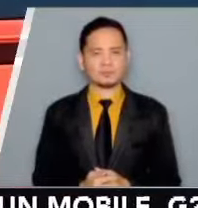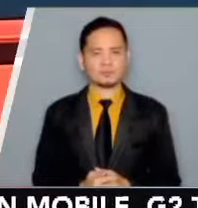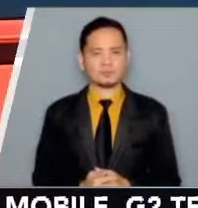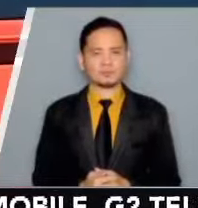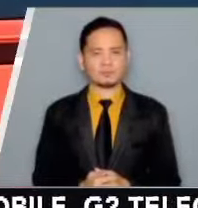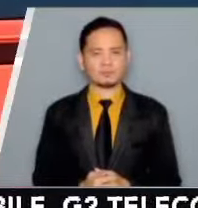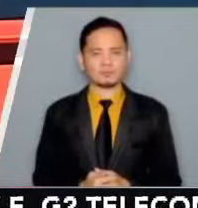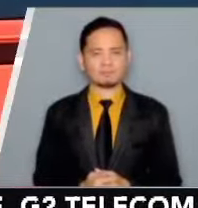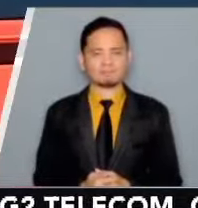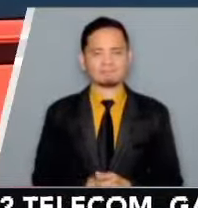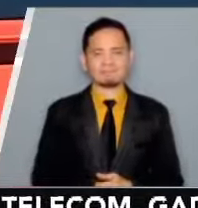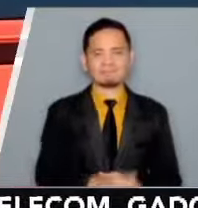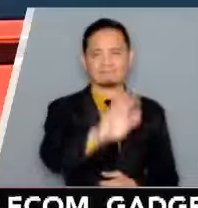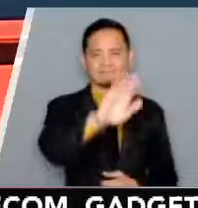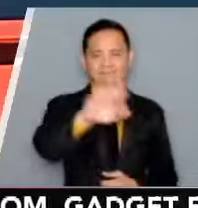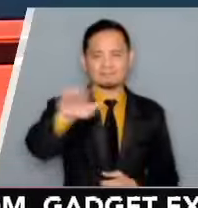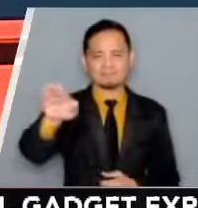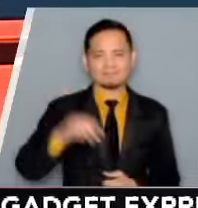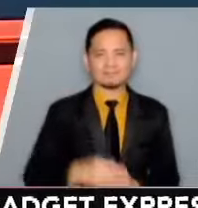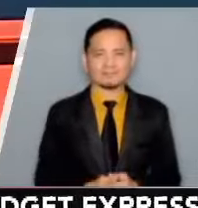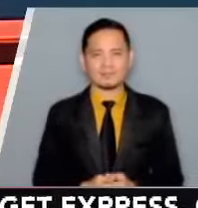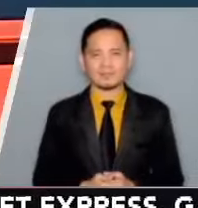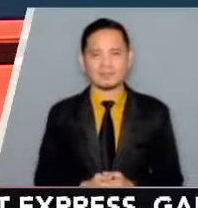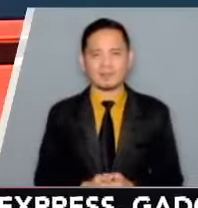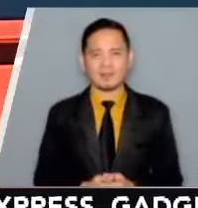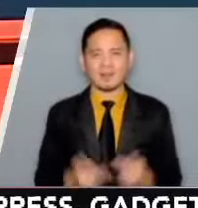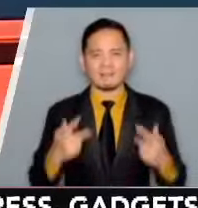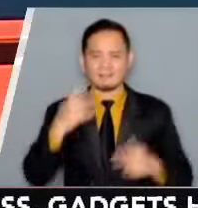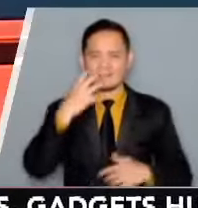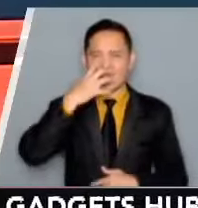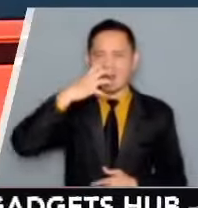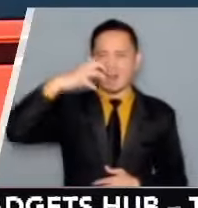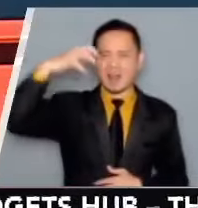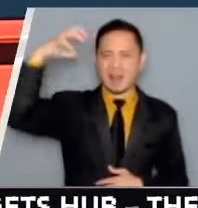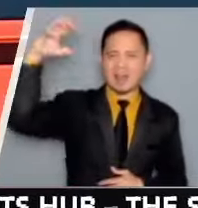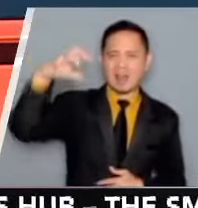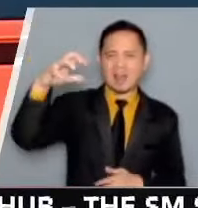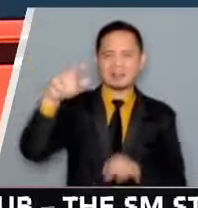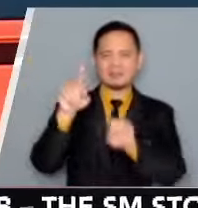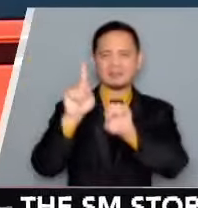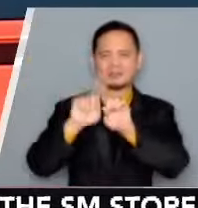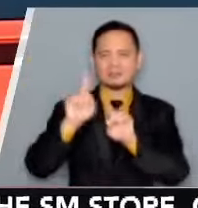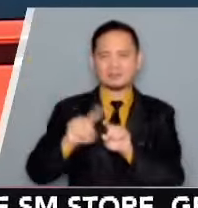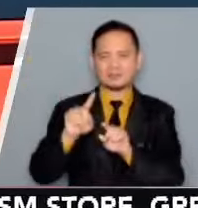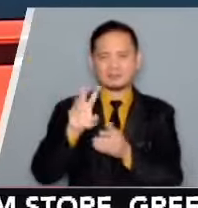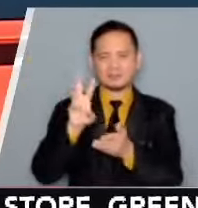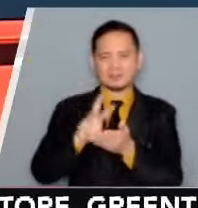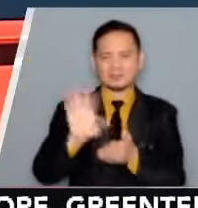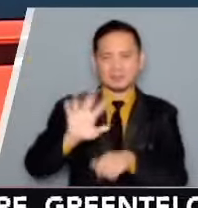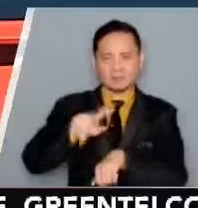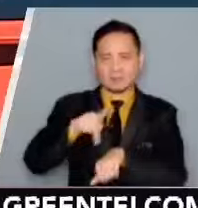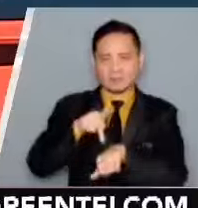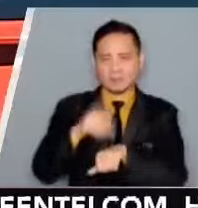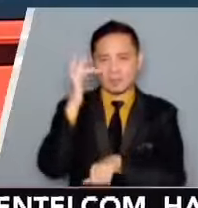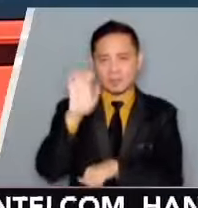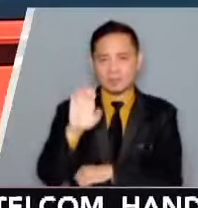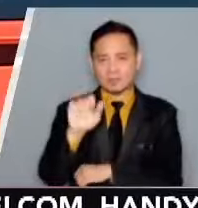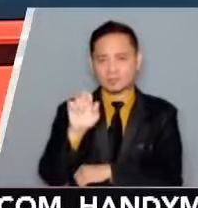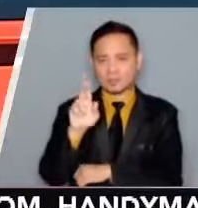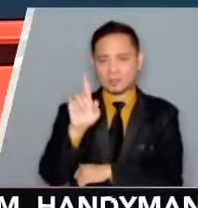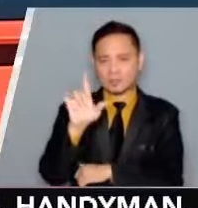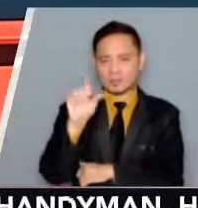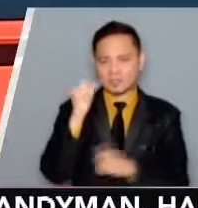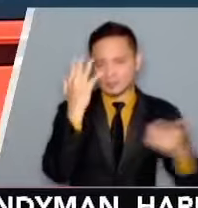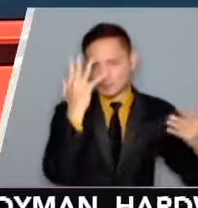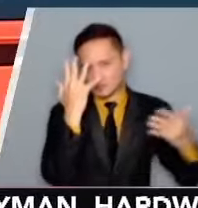Mga kapuso, kahit na nagdudulot ng mainit na panahon sa ilang bahagi ng bansa, ang easterlies, nagdadali rin ito ng pag-uulan. Ngayong